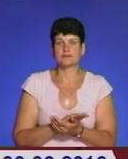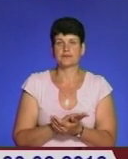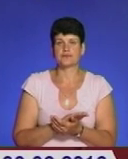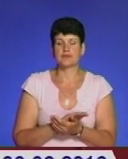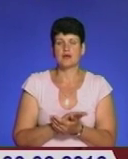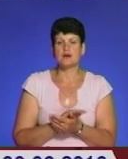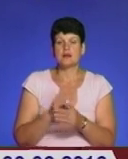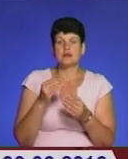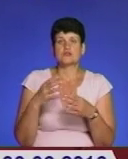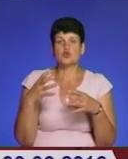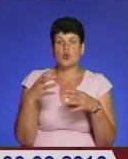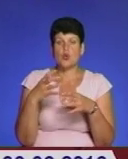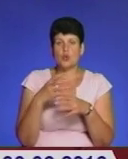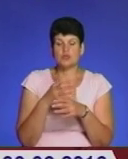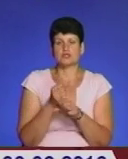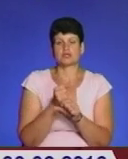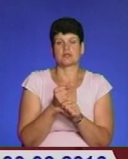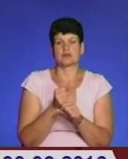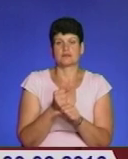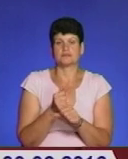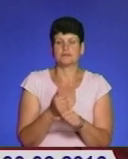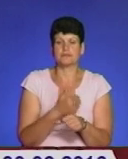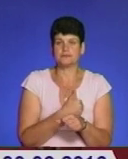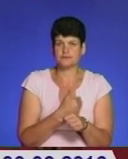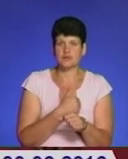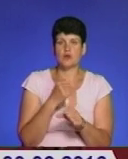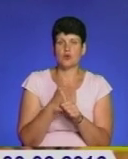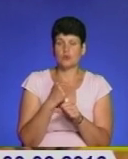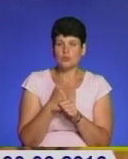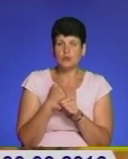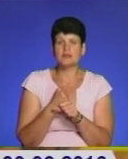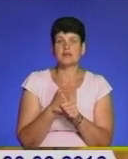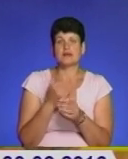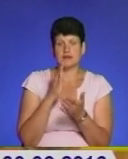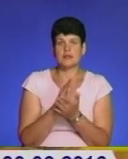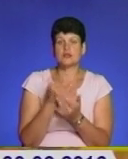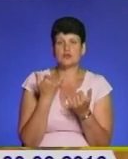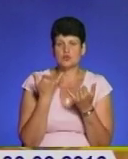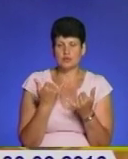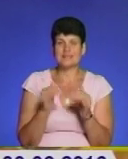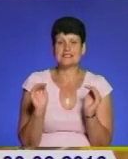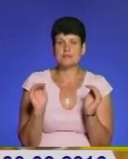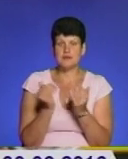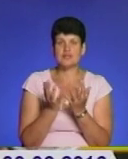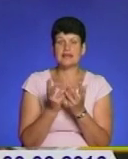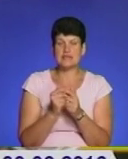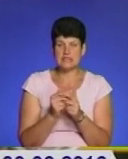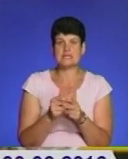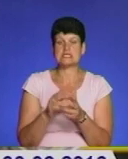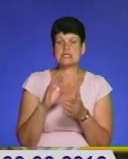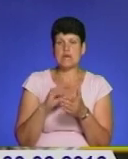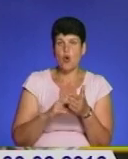Тенденція до скорочення попиту на робочу силу в області спостерігається і сьогодні. Зменшується кількість застрахованих осіб, за